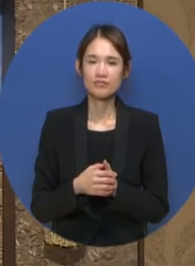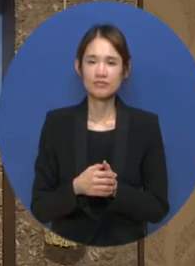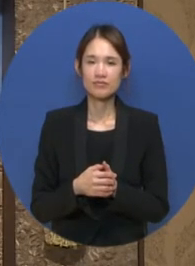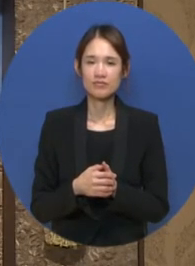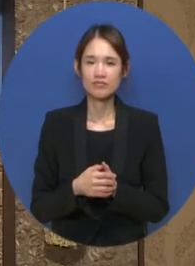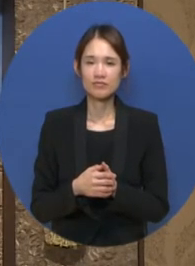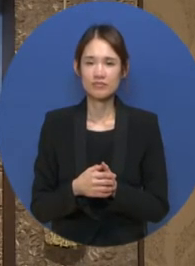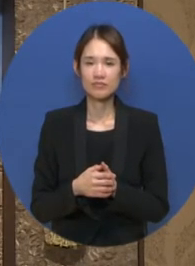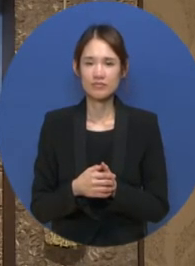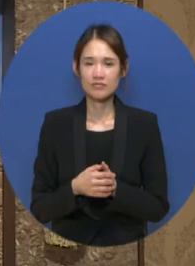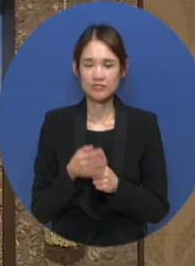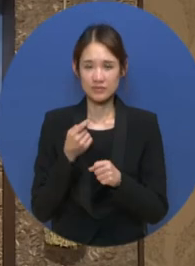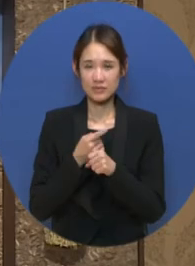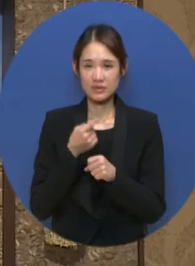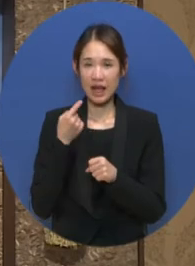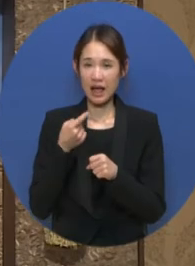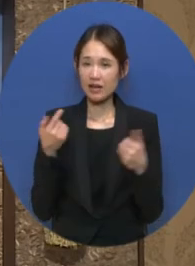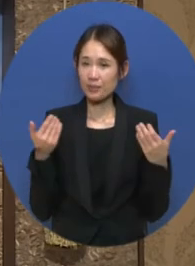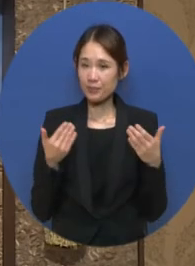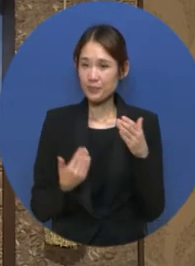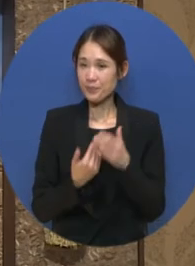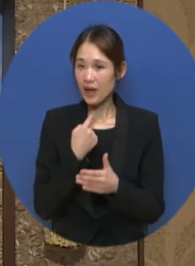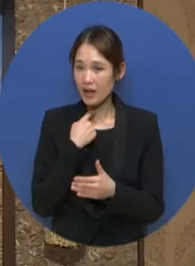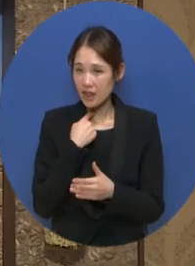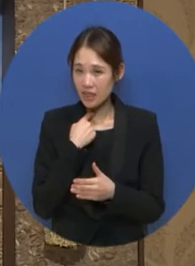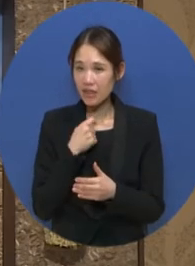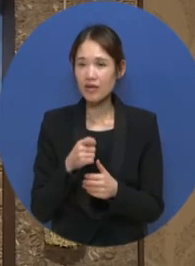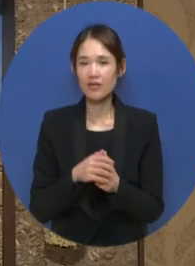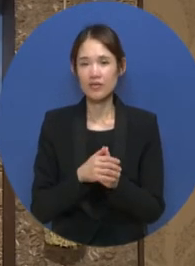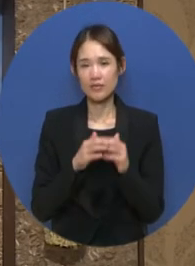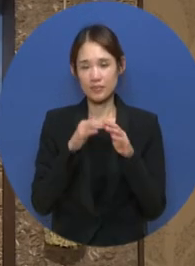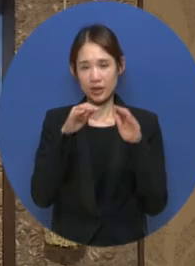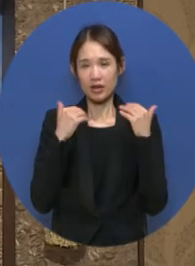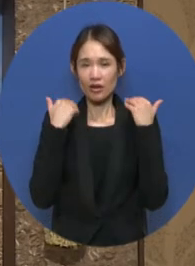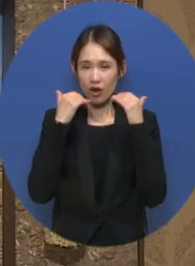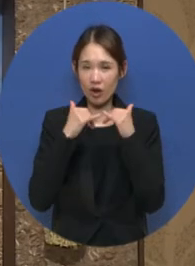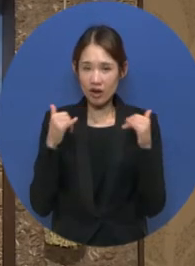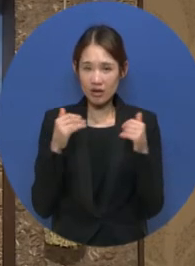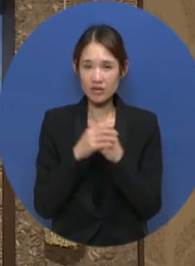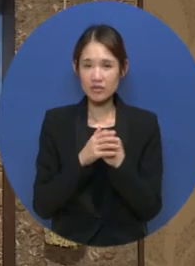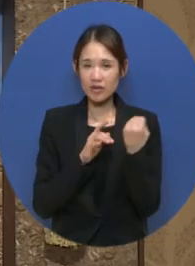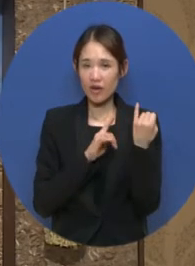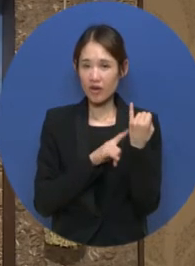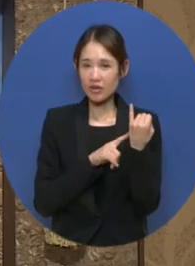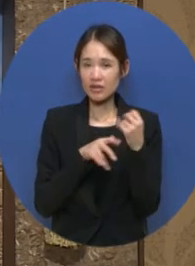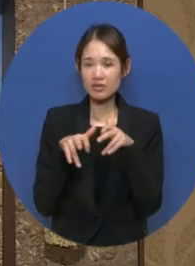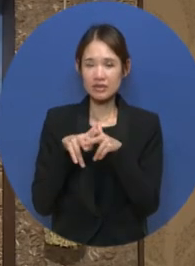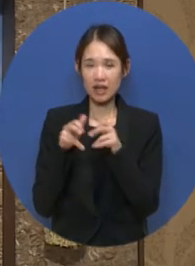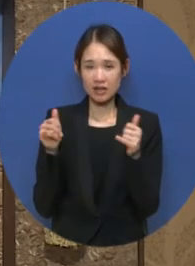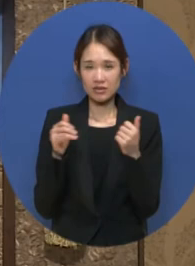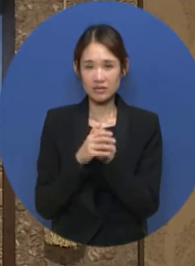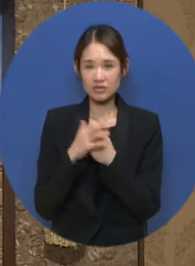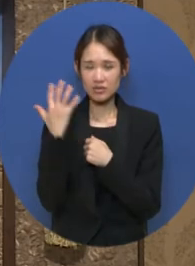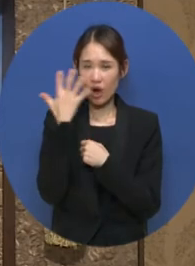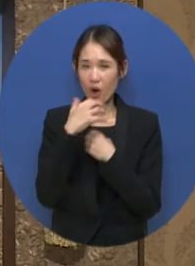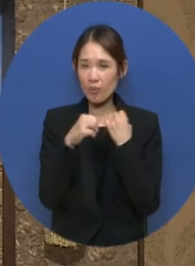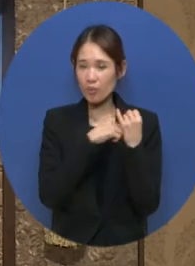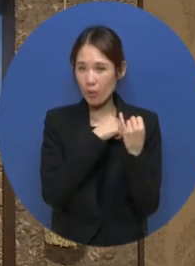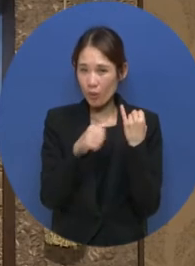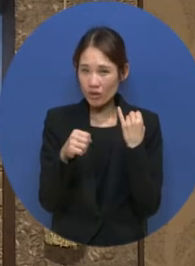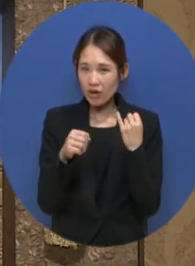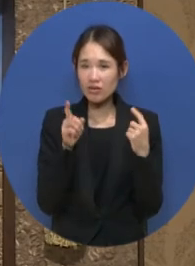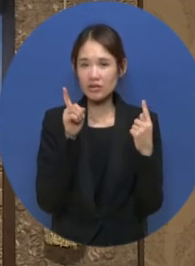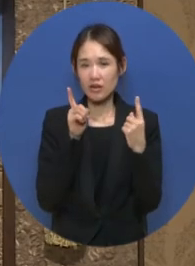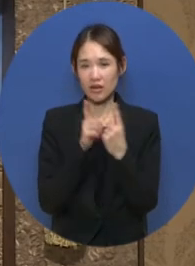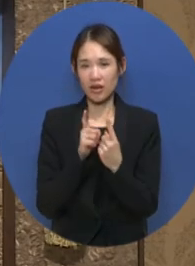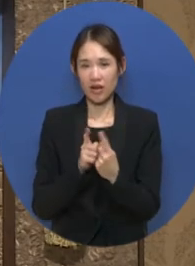이 지난해 에 있었던 사건이었습니다 데이 제 마을을 씬 더 한테 여성 장애인이 이제 이성 풍경을